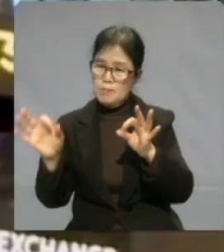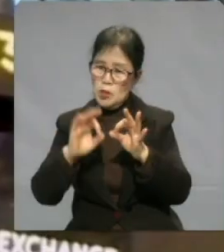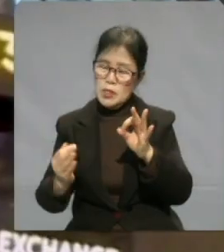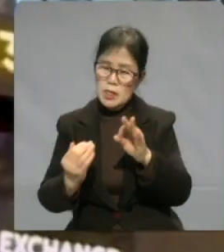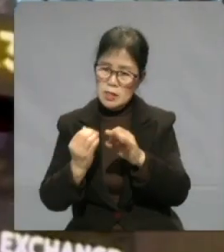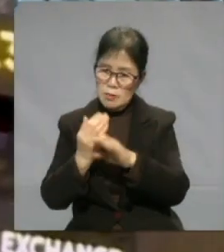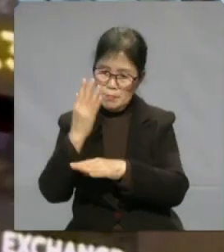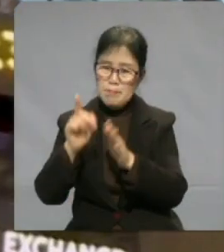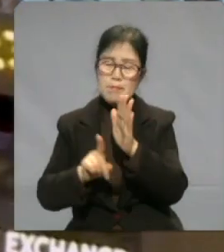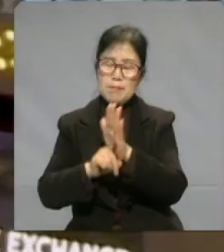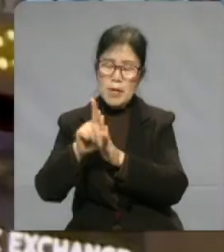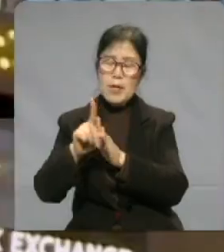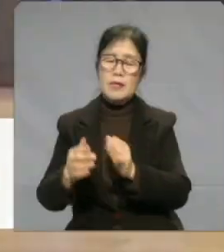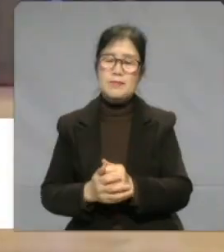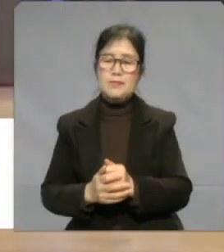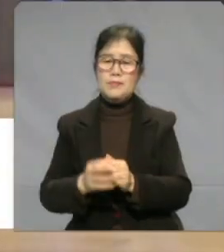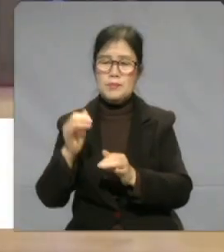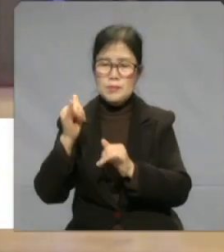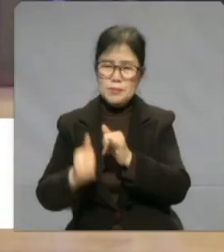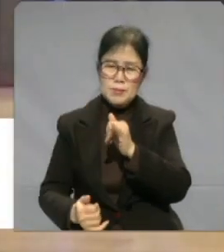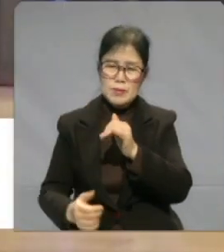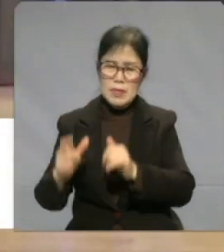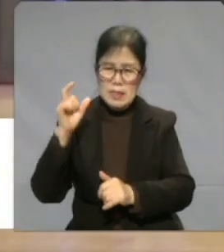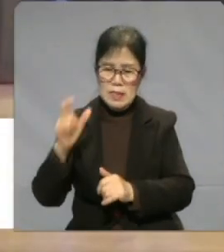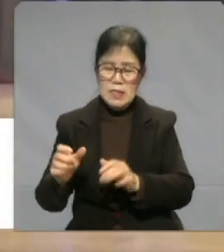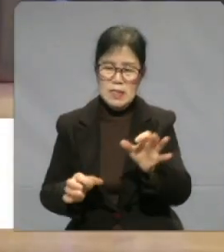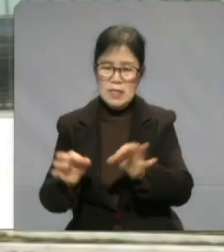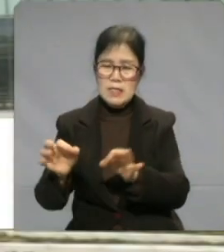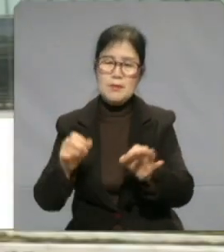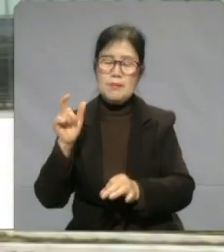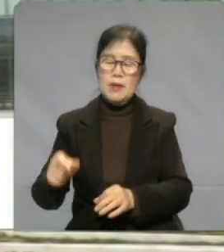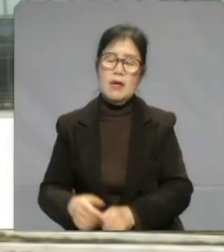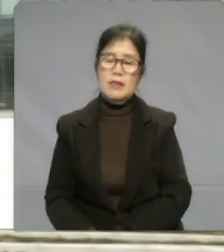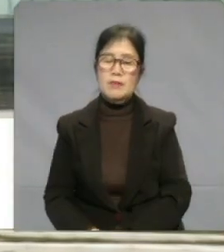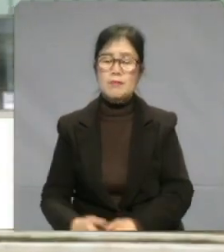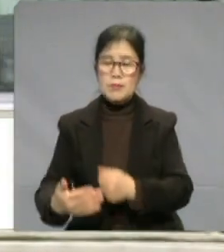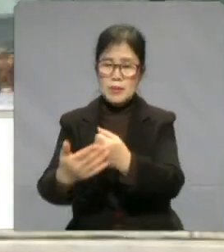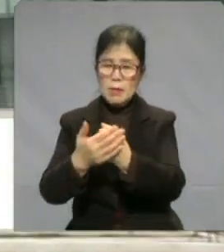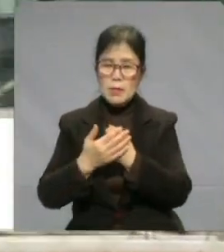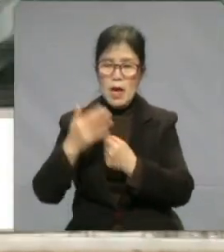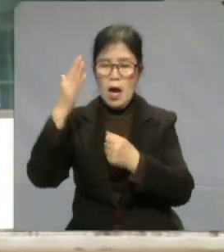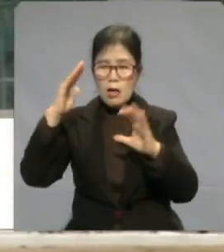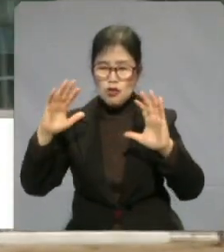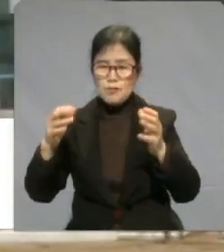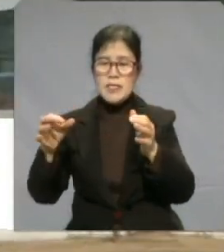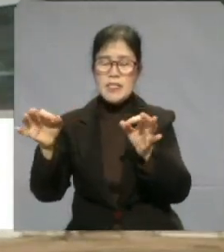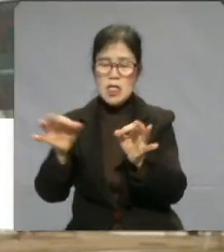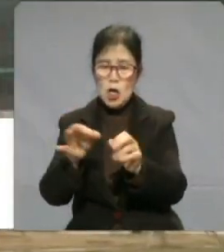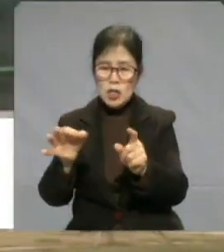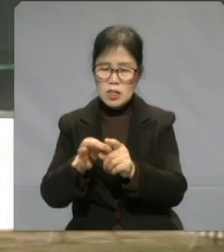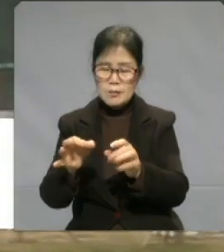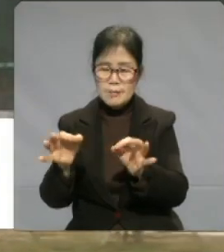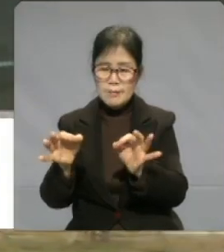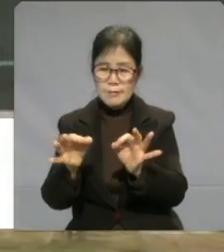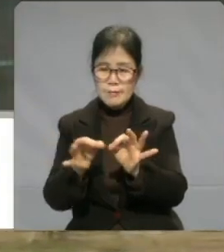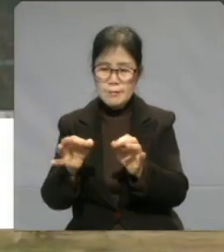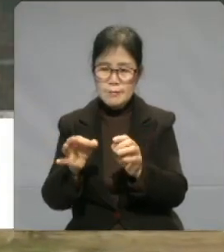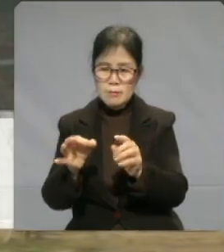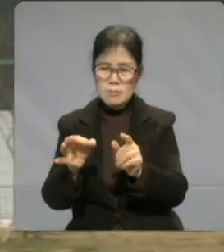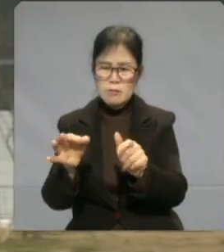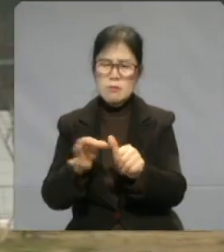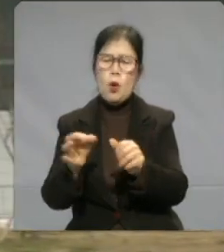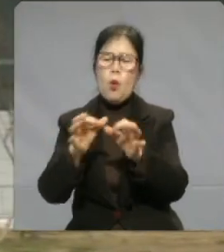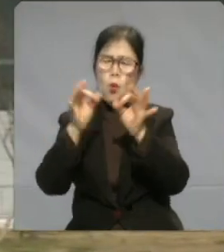상승률을 기록하며 역사적 강세장을 보였습니다 덕분에 국민연금도 모처럼 사상 최고 수익률을 기록한